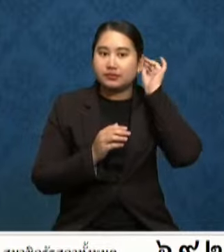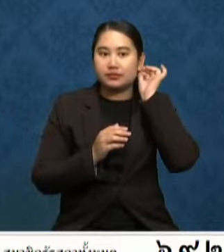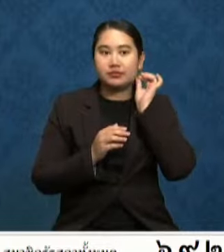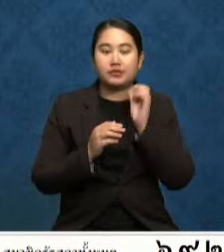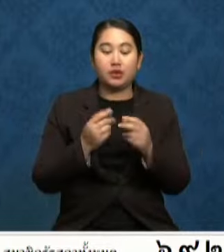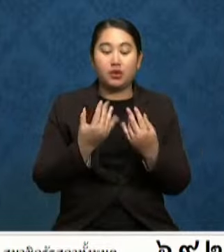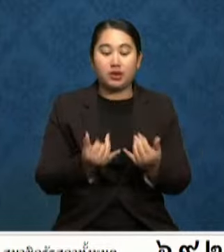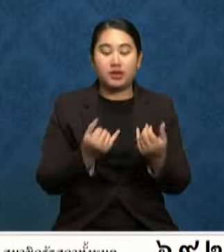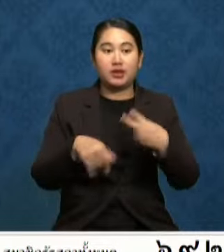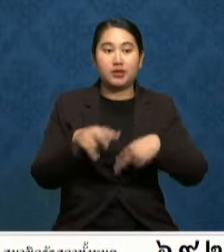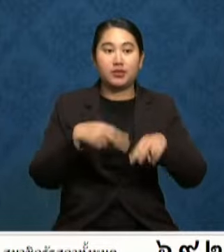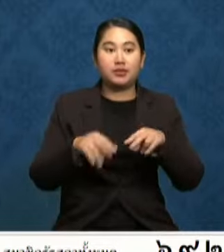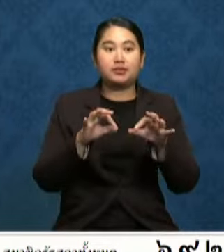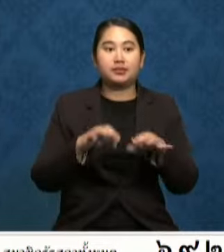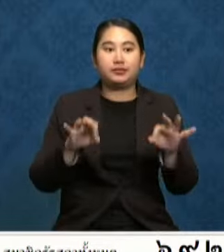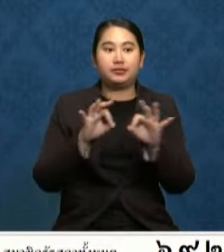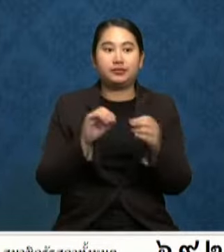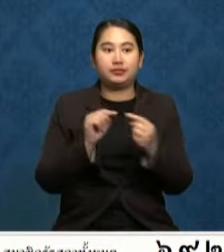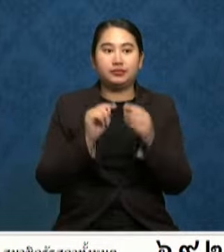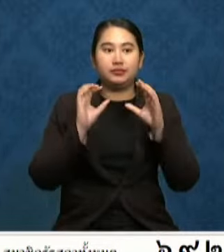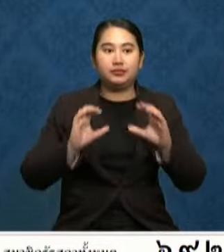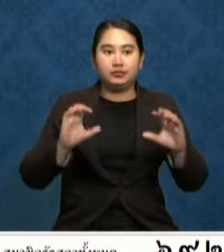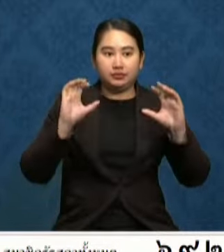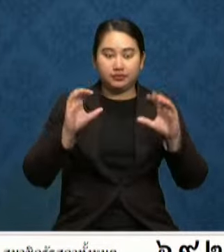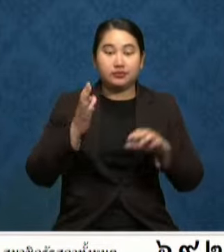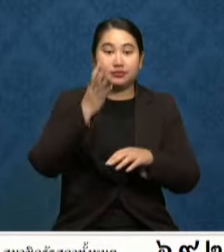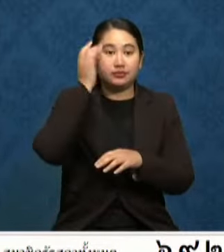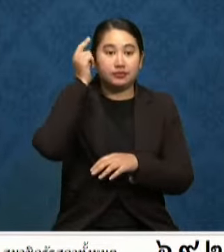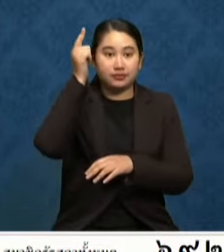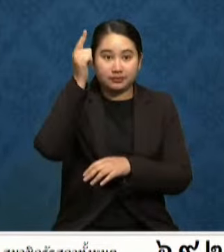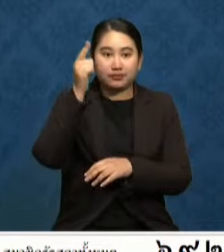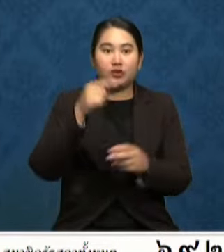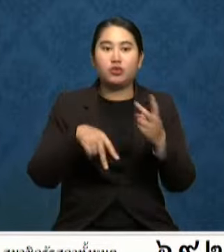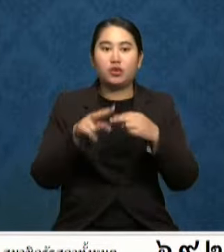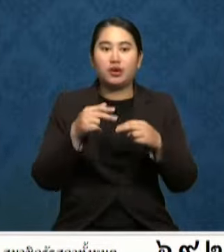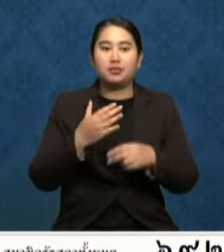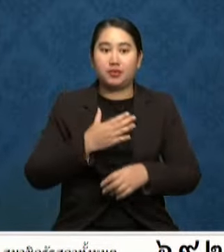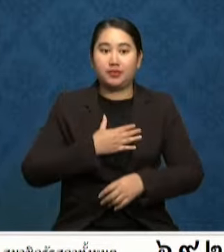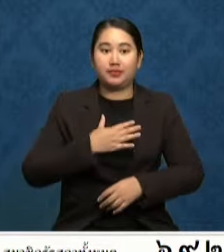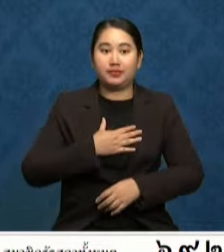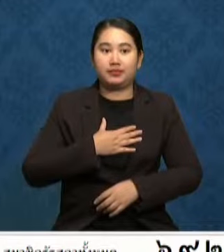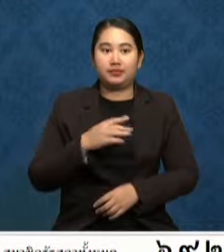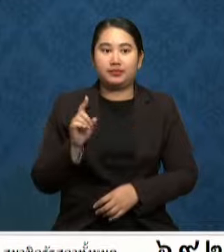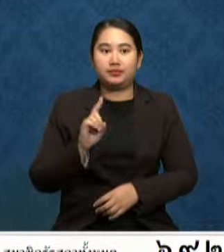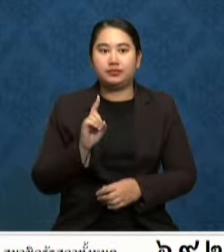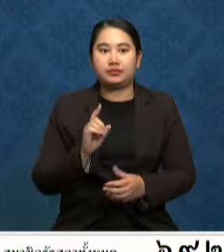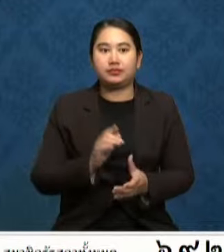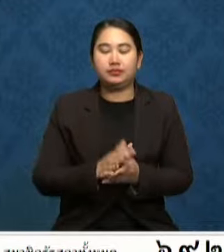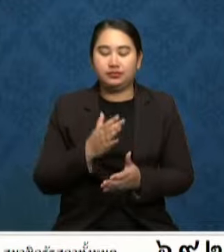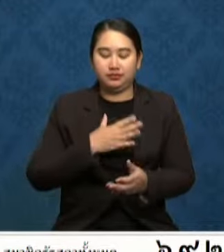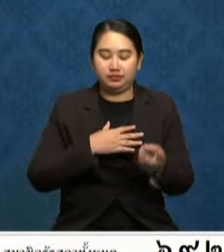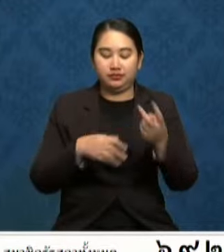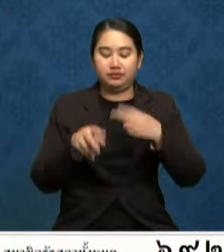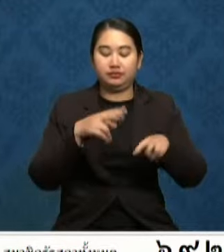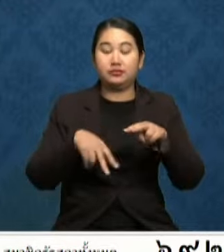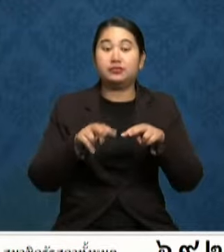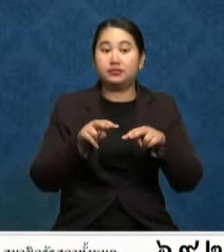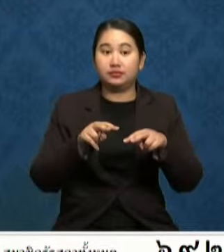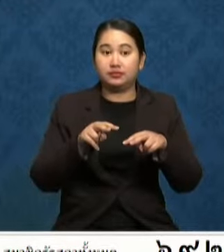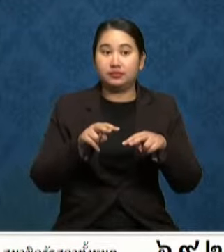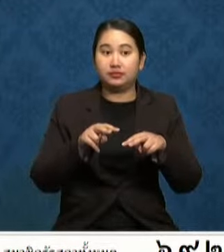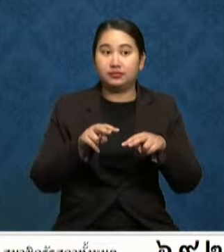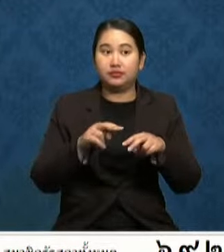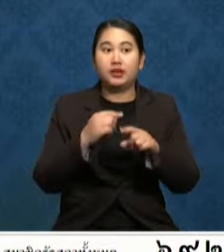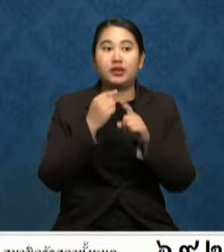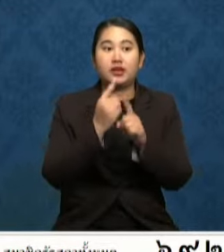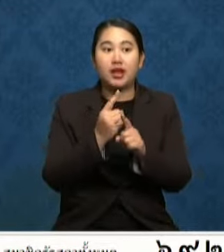งซึ่จะตองตรวจสอบรัฐบาลคแททธานผมเองดสนตัวผมตรวจสอบมา